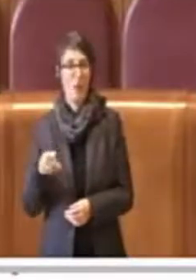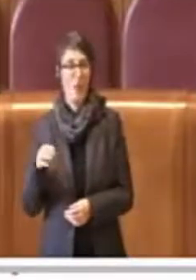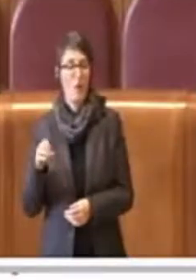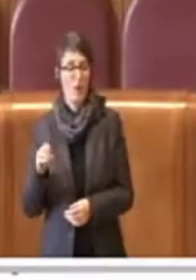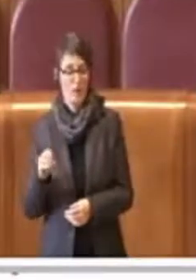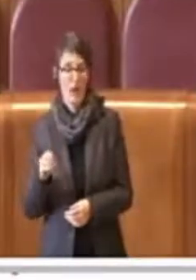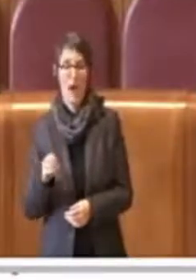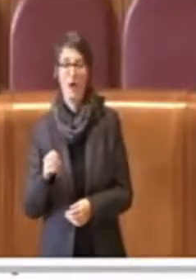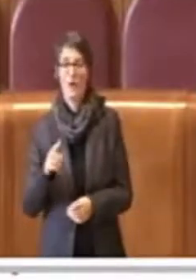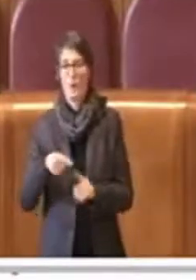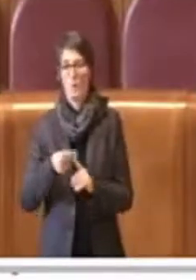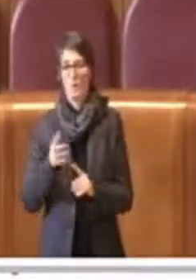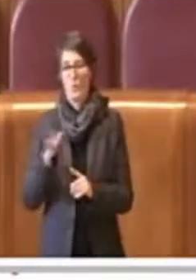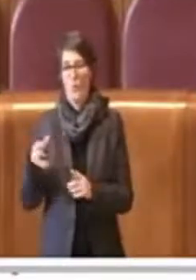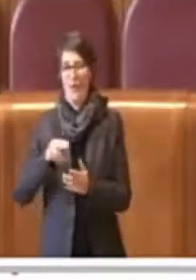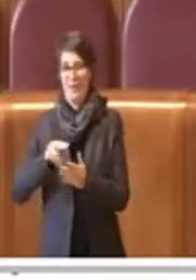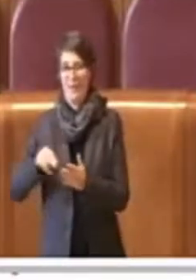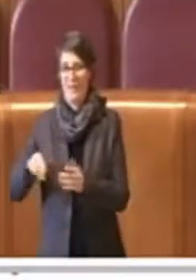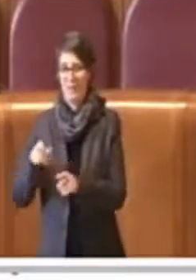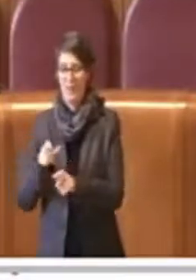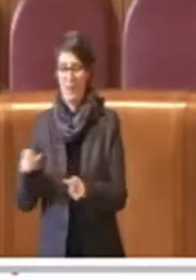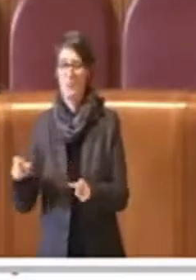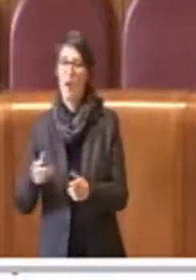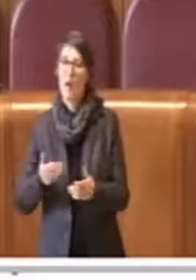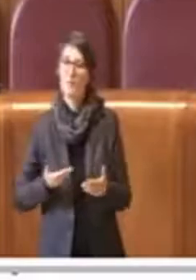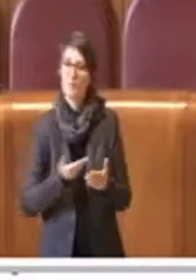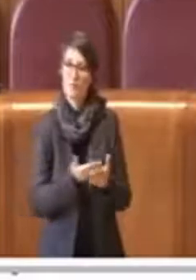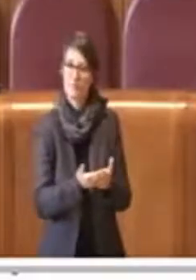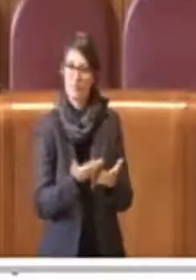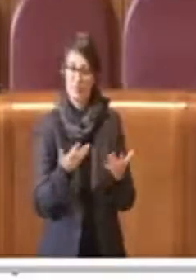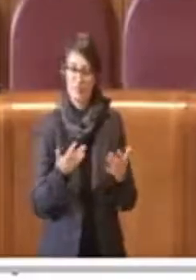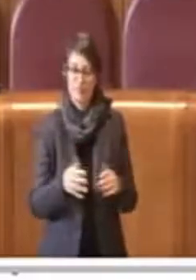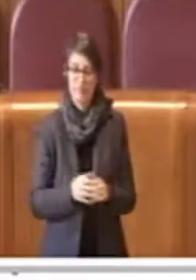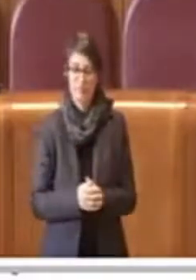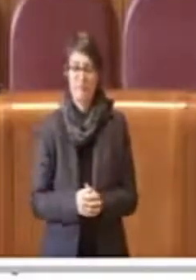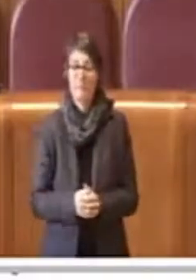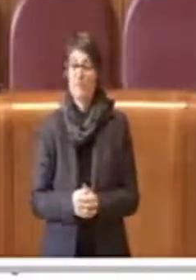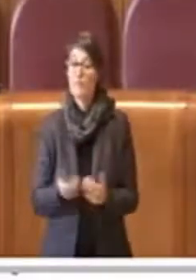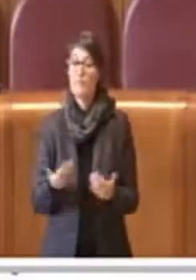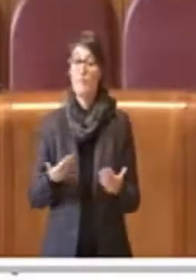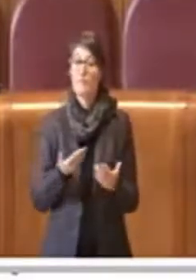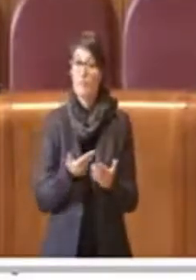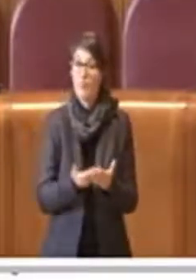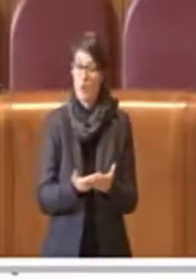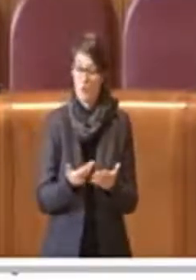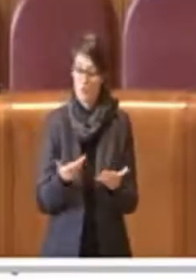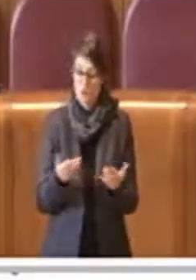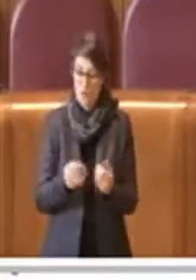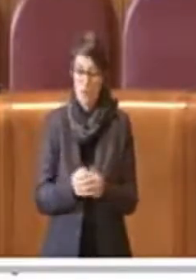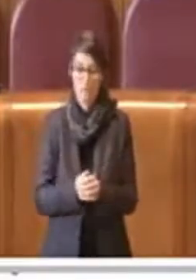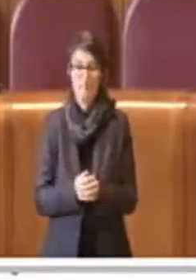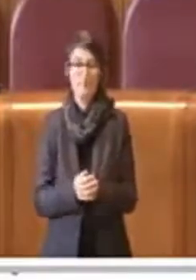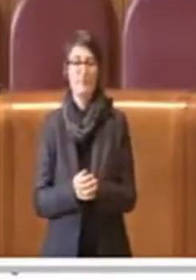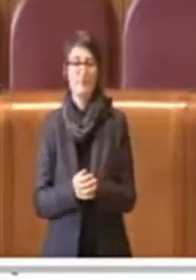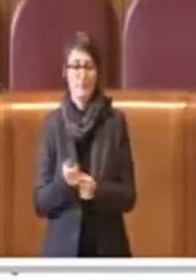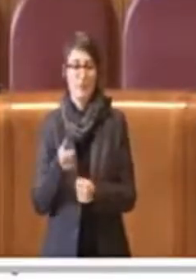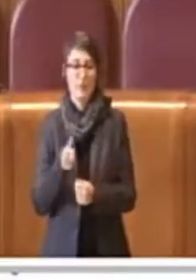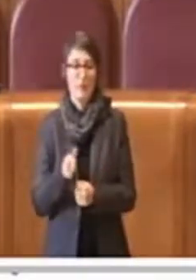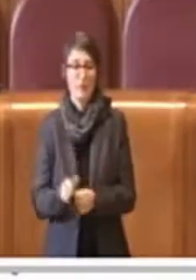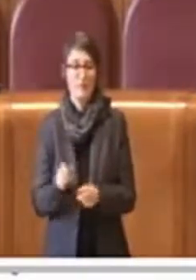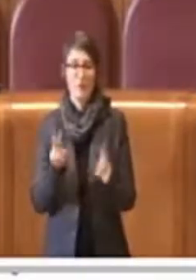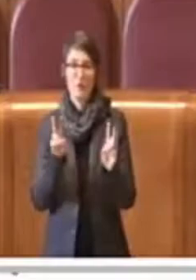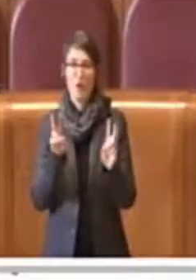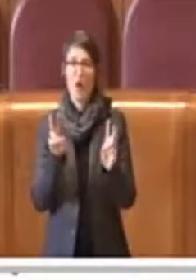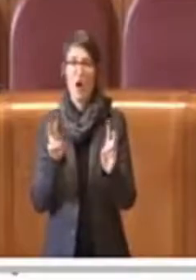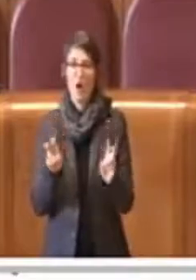altri firmatari questa mozione. Perché questa mozione? Perché è un tema